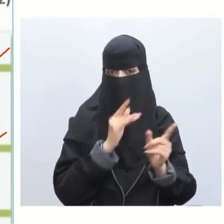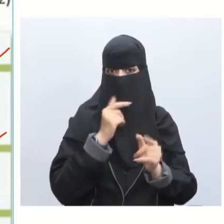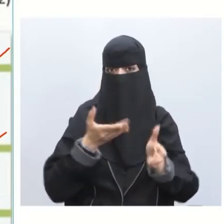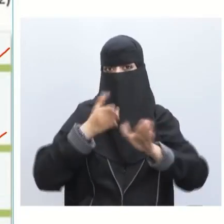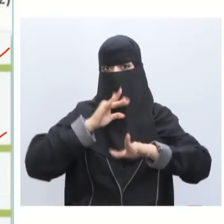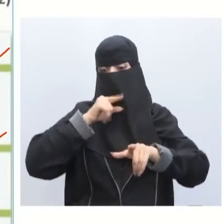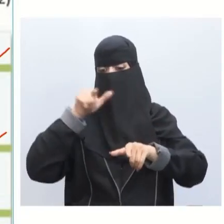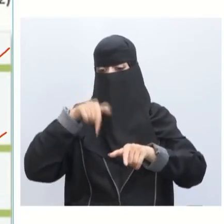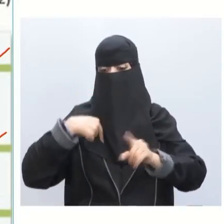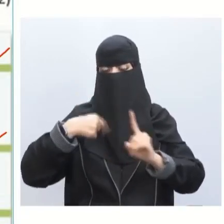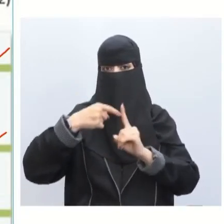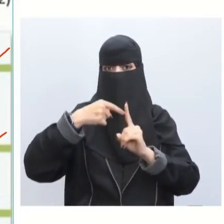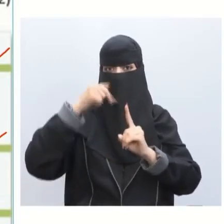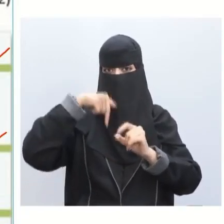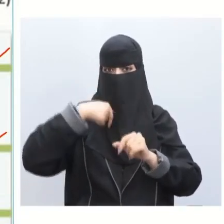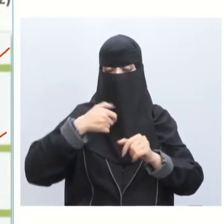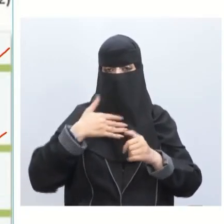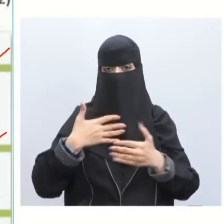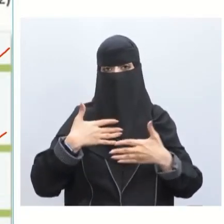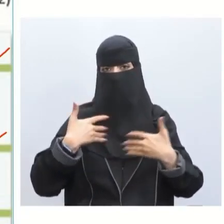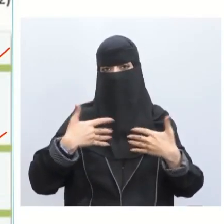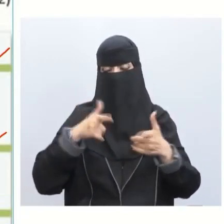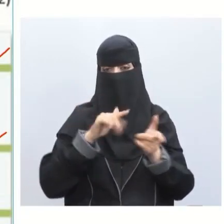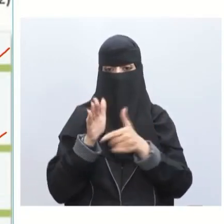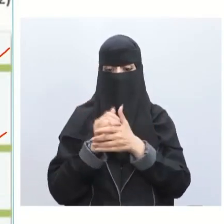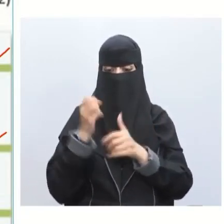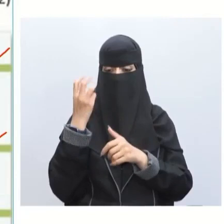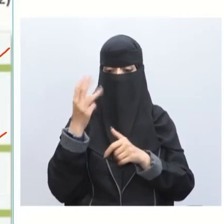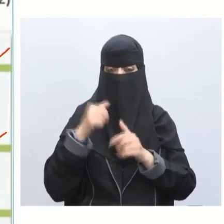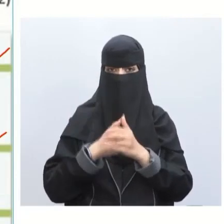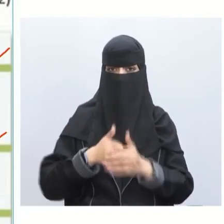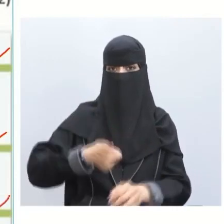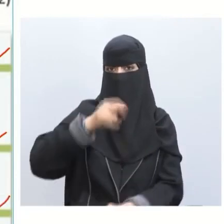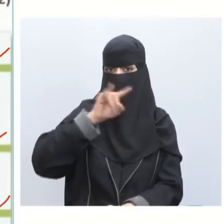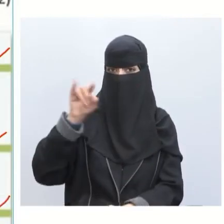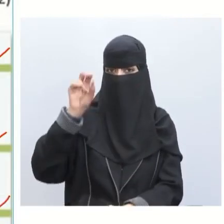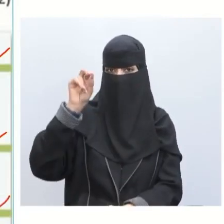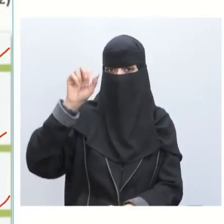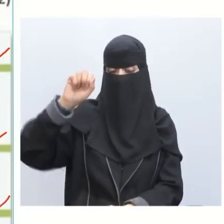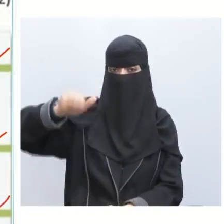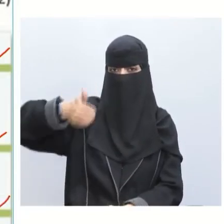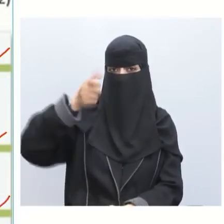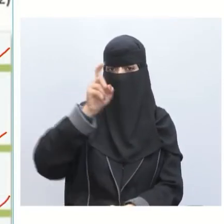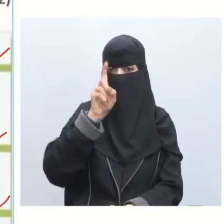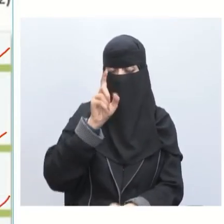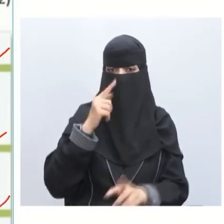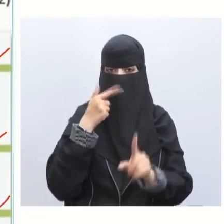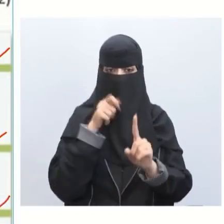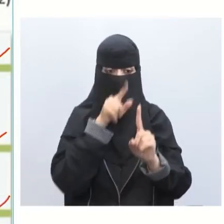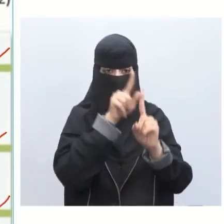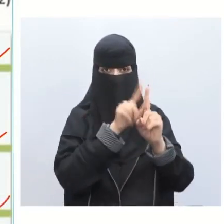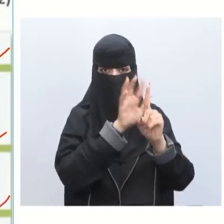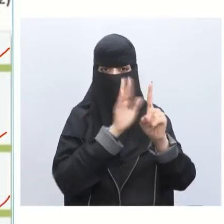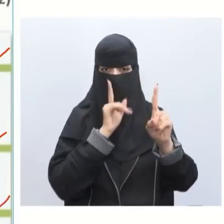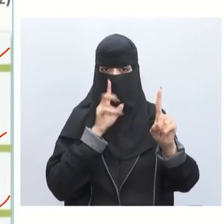غالبا بهدف المتعه فقط ثالثا الاقصاء ذكرنا وهو